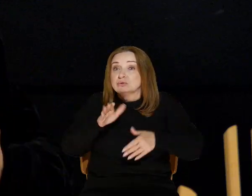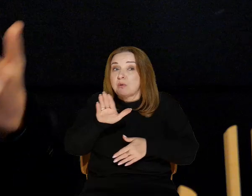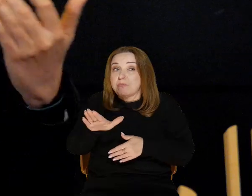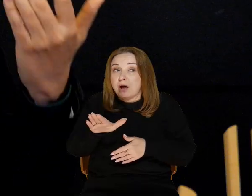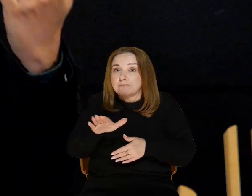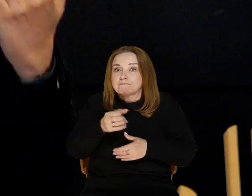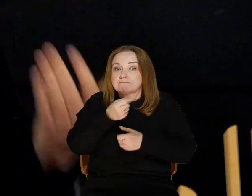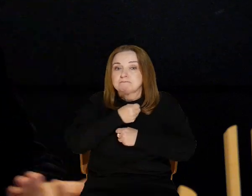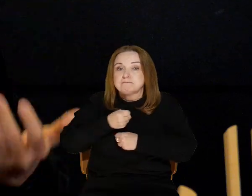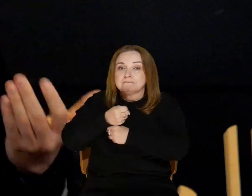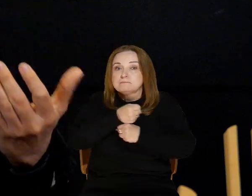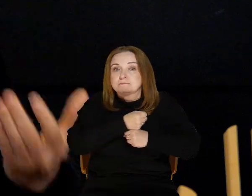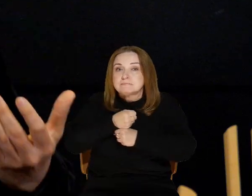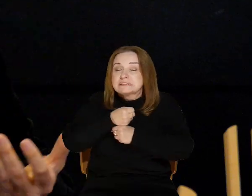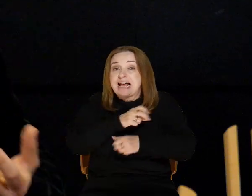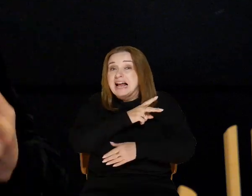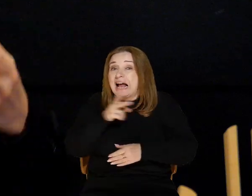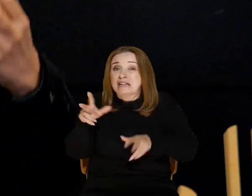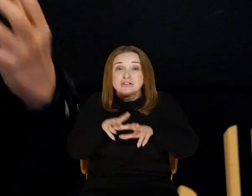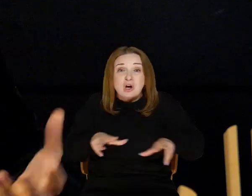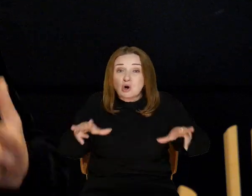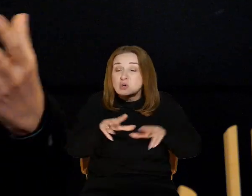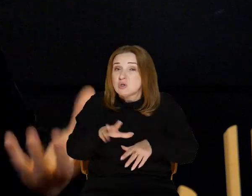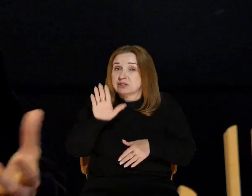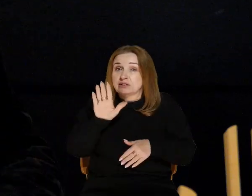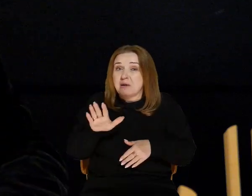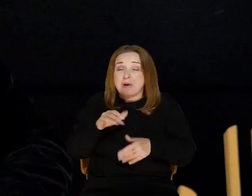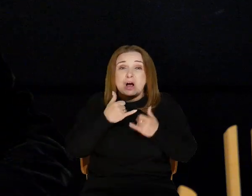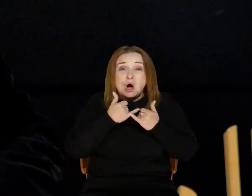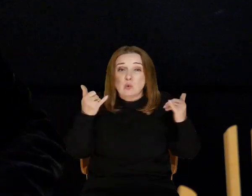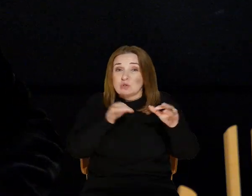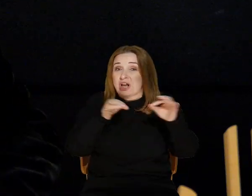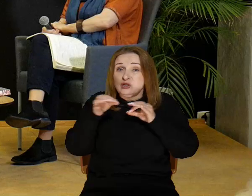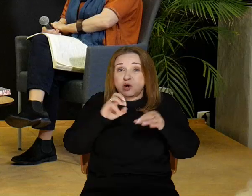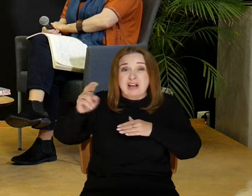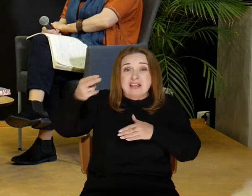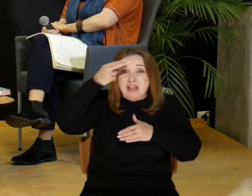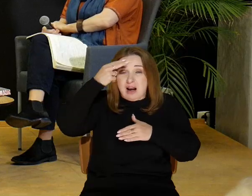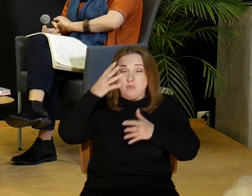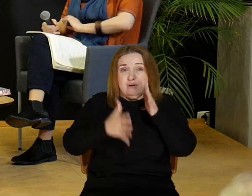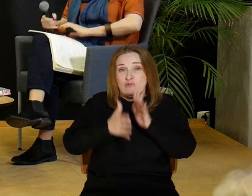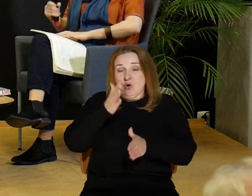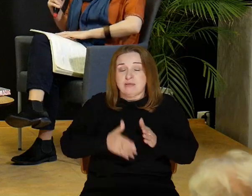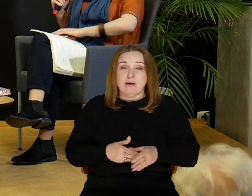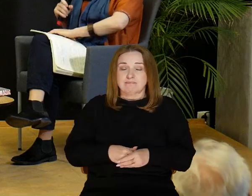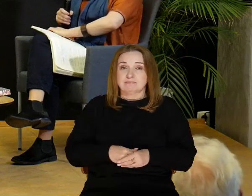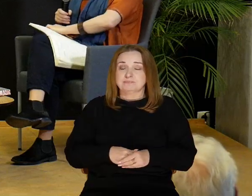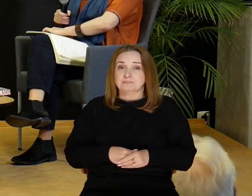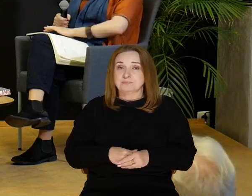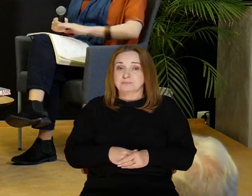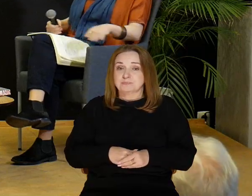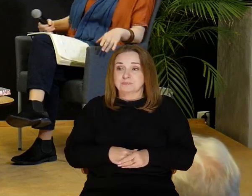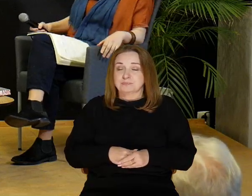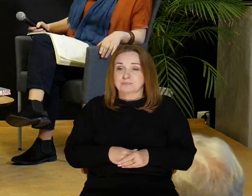rodzin. Praktycznie w każdej tej takiej rodzinie są traumatyczne historie z czasów wojennych. No, ja